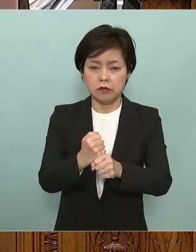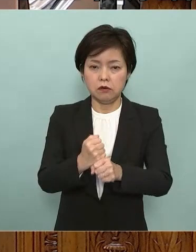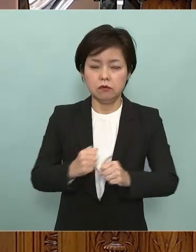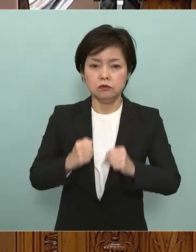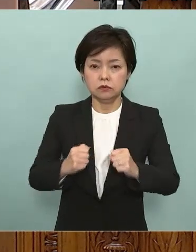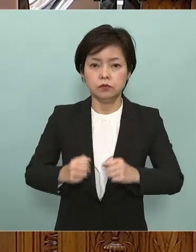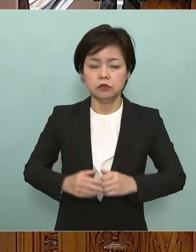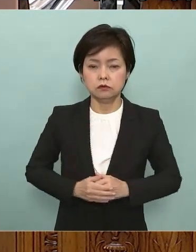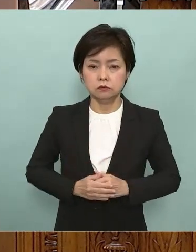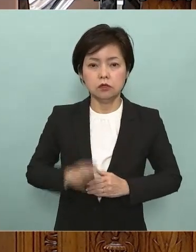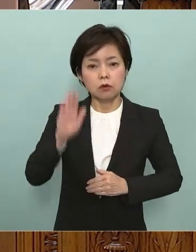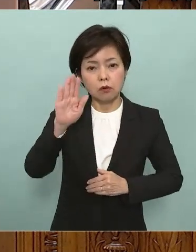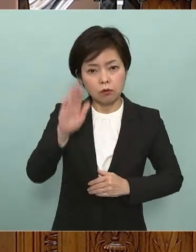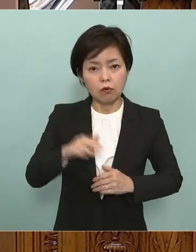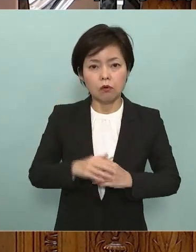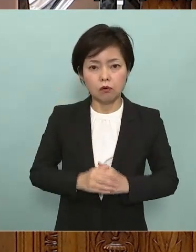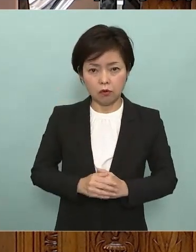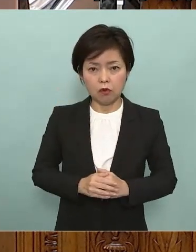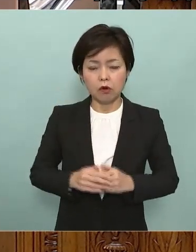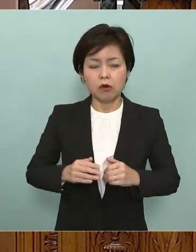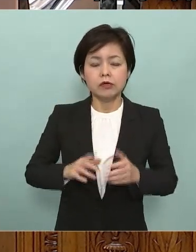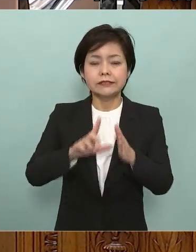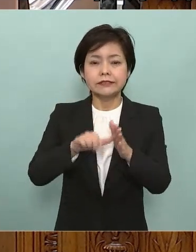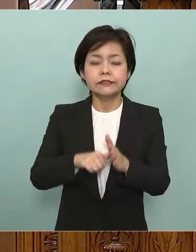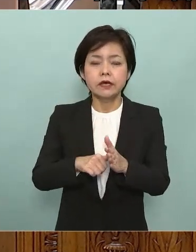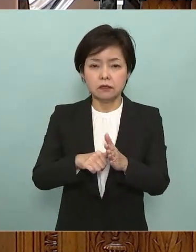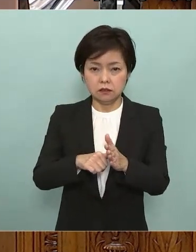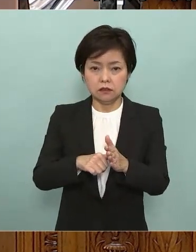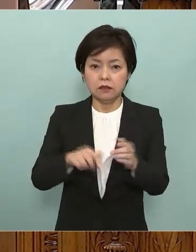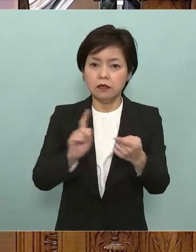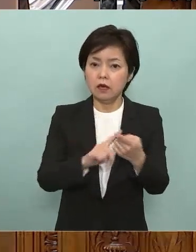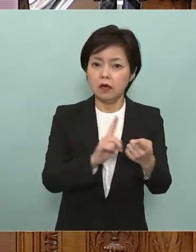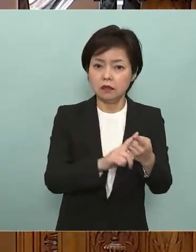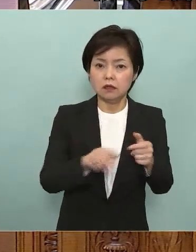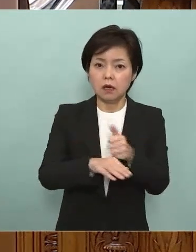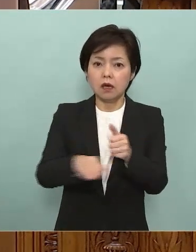通じて今後とも時代が求める環境政策を進めてまいります。